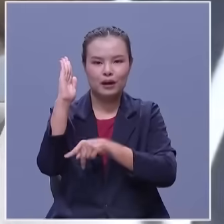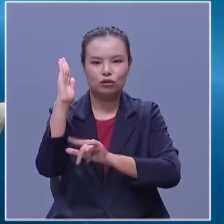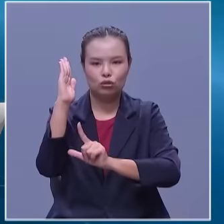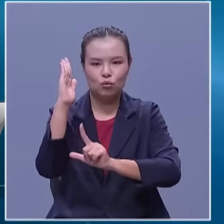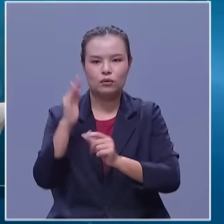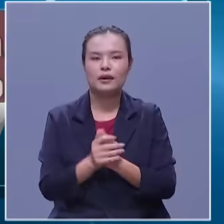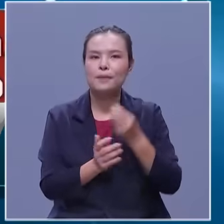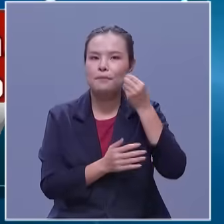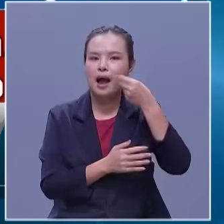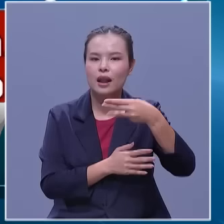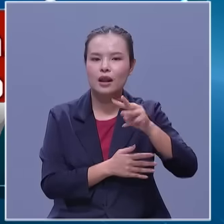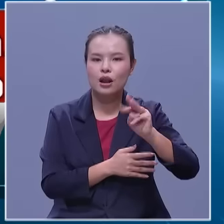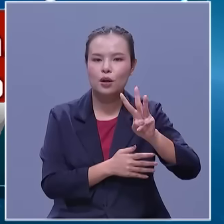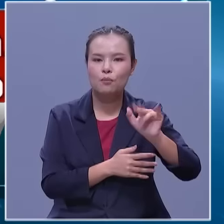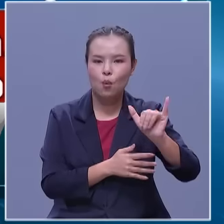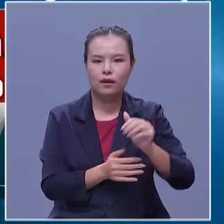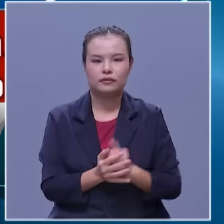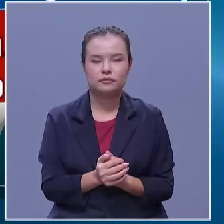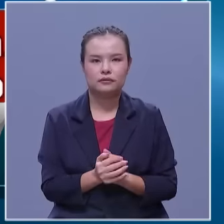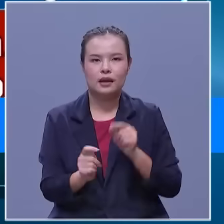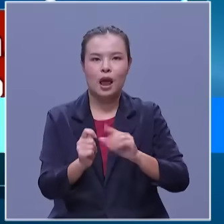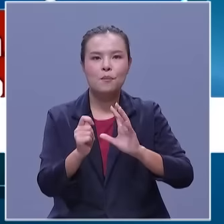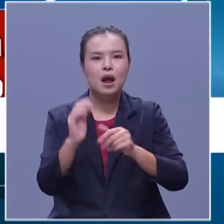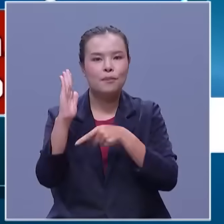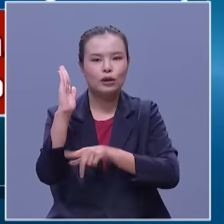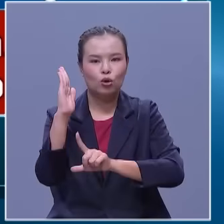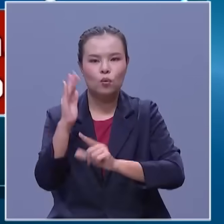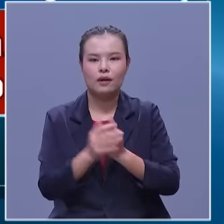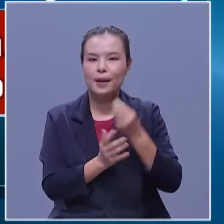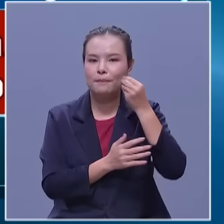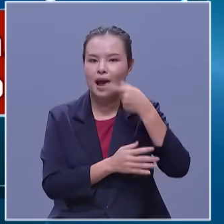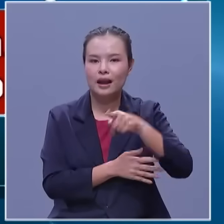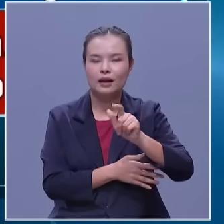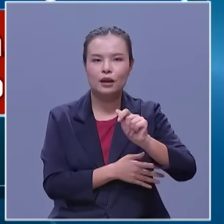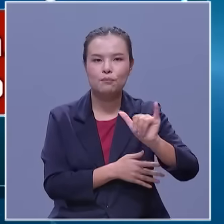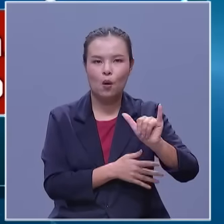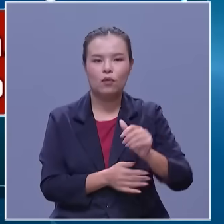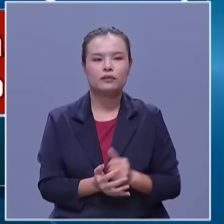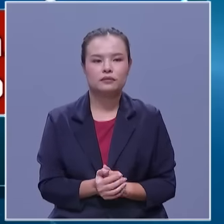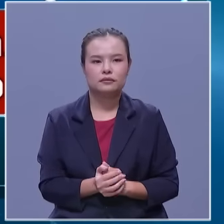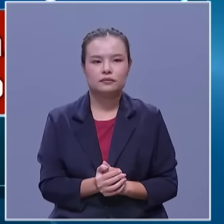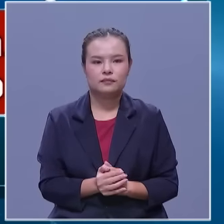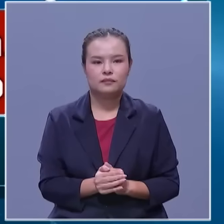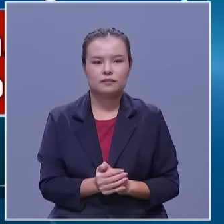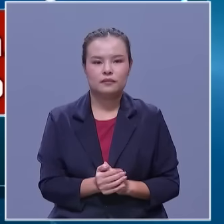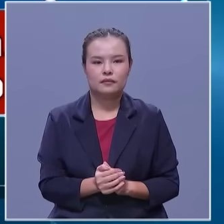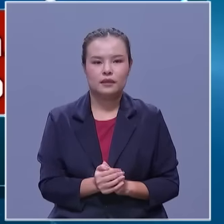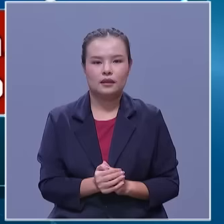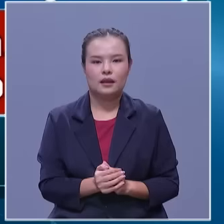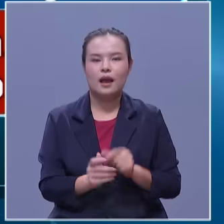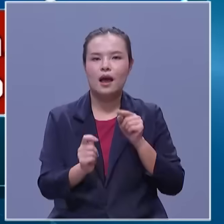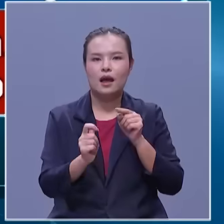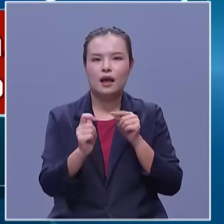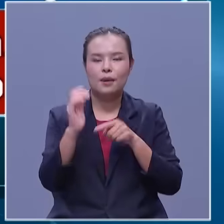บ้านพักของหมวยที่ตำบลนาโหนดอำเภอเมืองพัทลุงแล้วก็บ้านพักของปอยในตำบลพนางตุงอำเภอควน